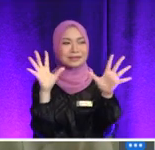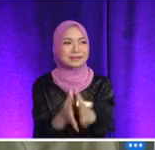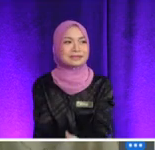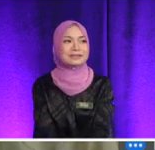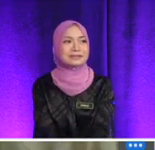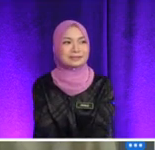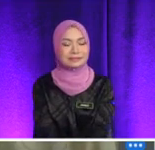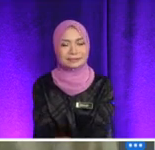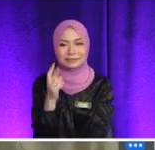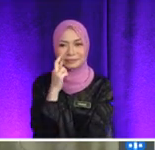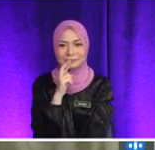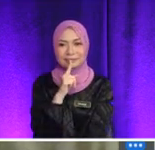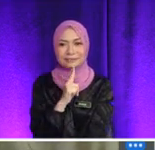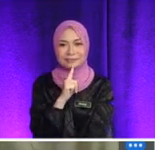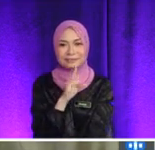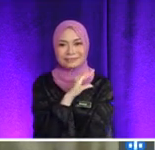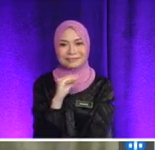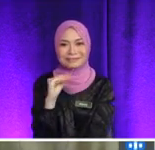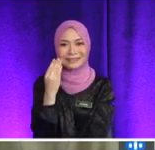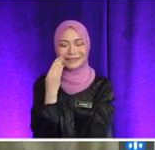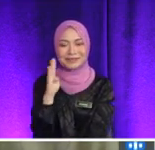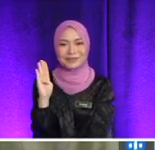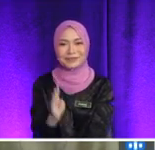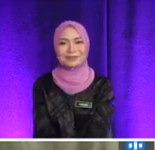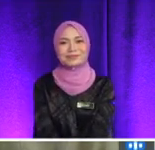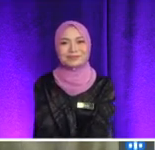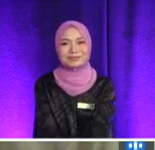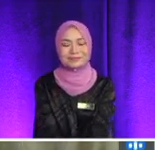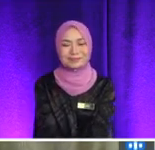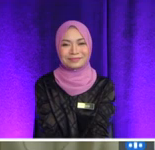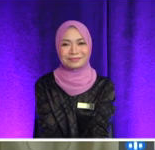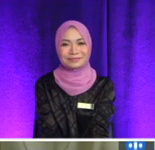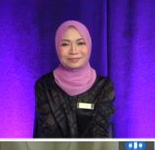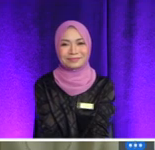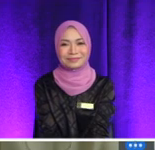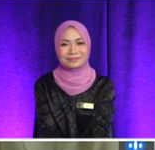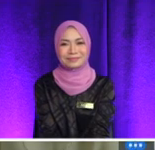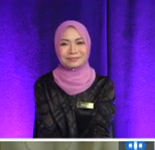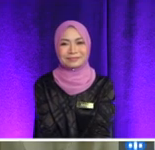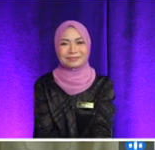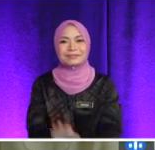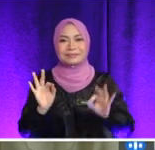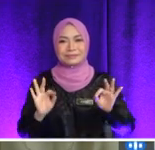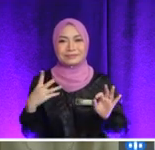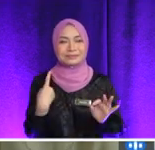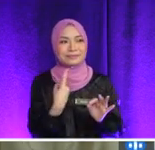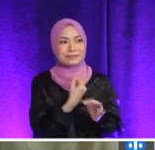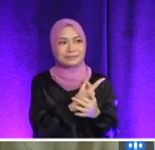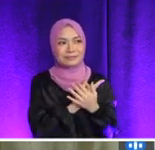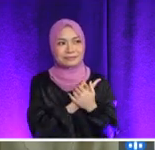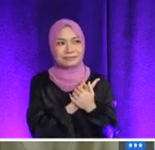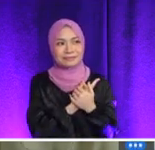merah dan biru dan biru satu kalau kita dalam bahasa sini